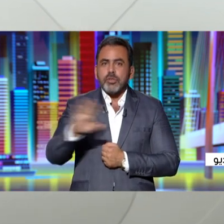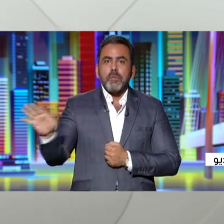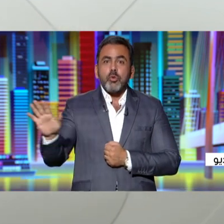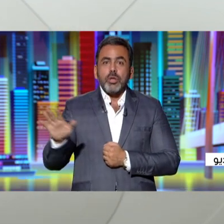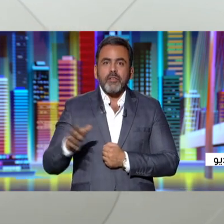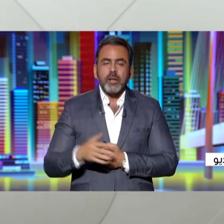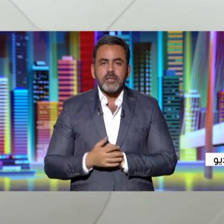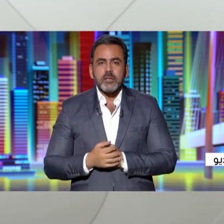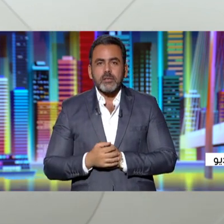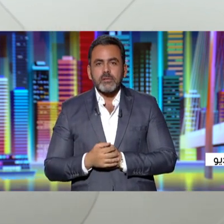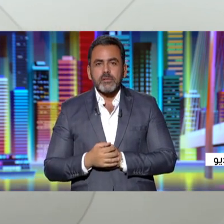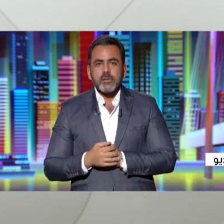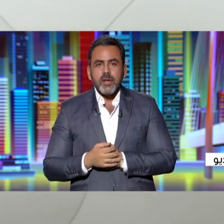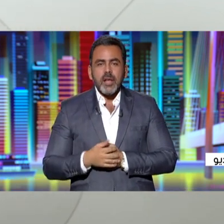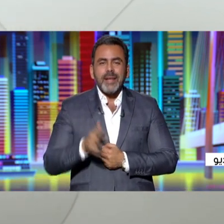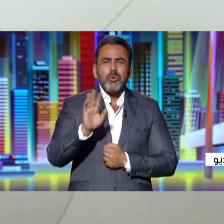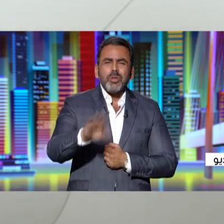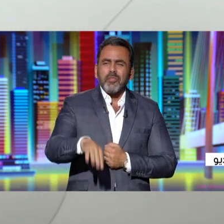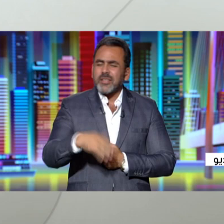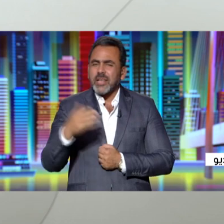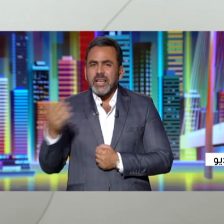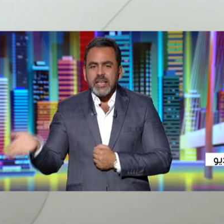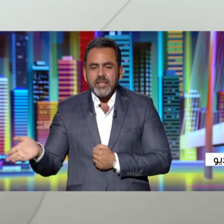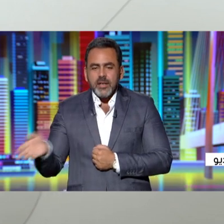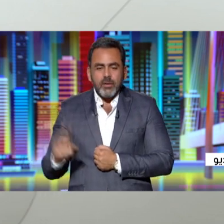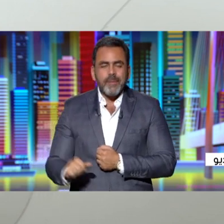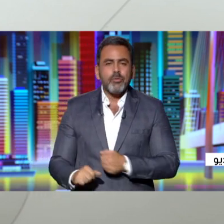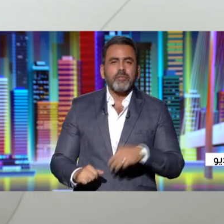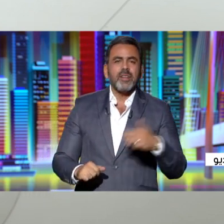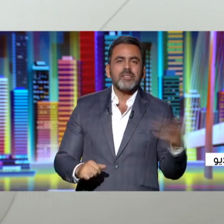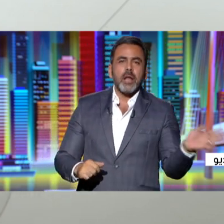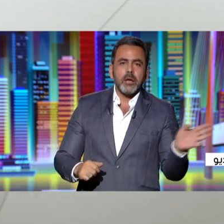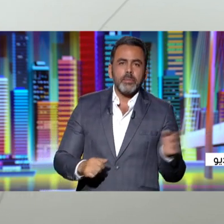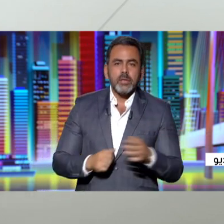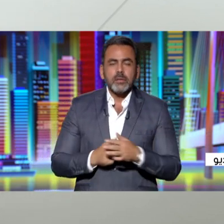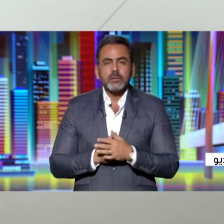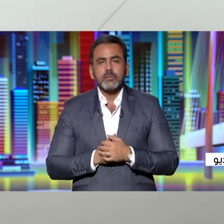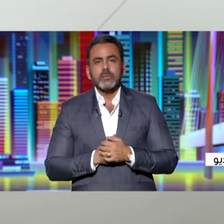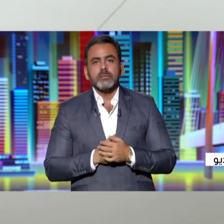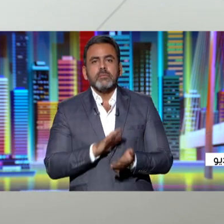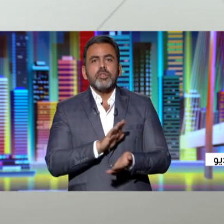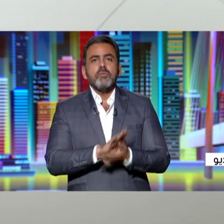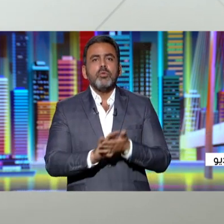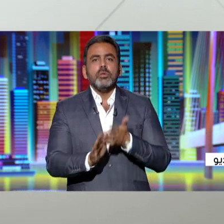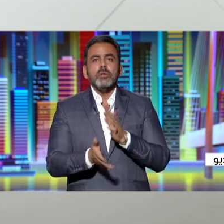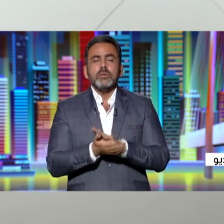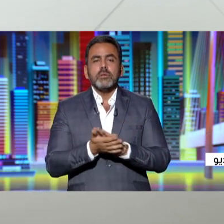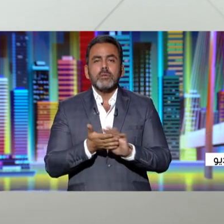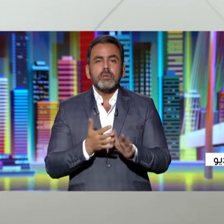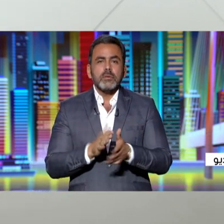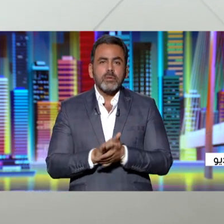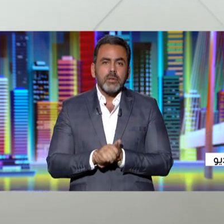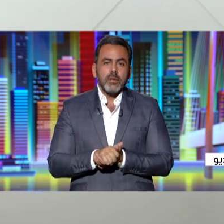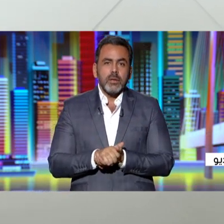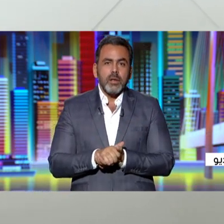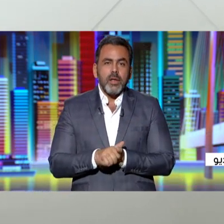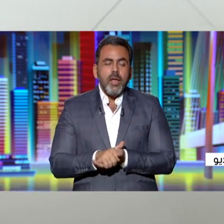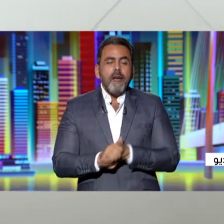اي دي مش موجوده في النص لا موجوده في النص الانجليزي ولا موجوده في النص العربي مش